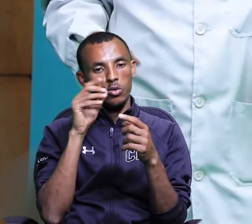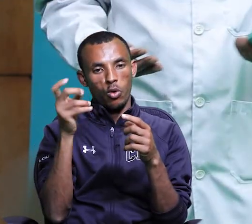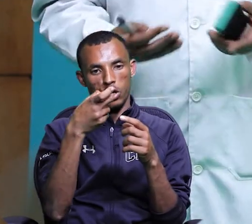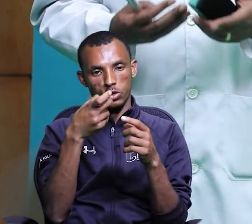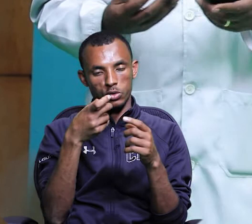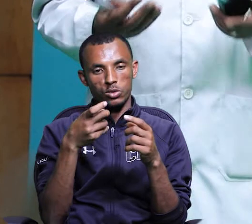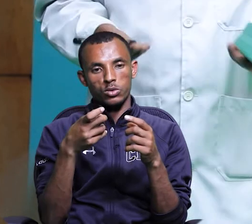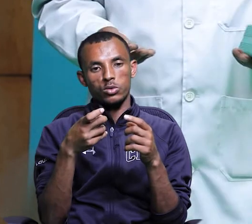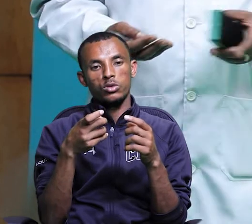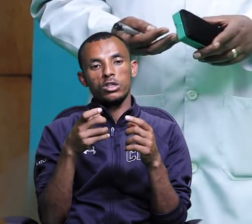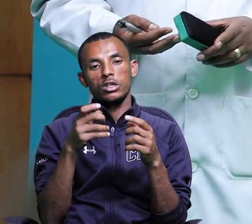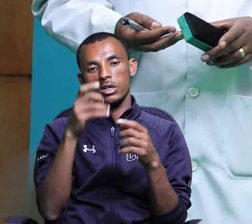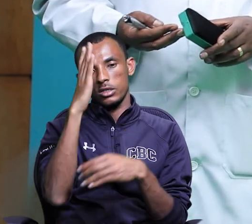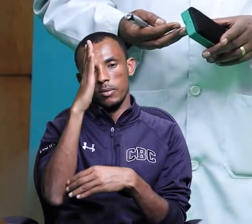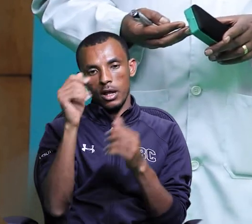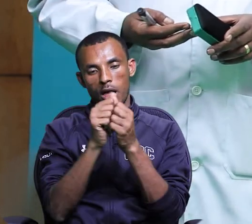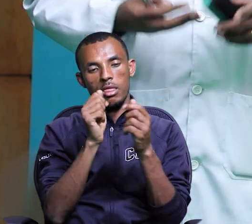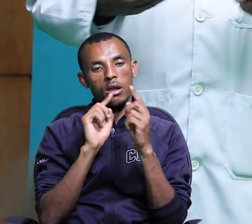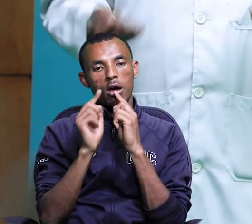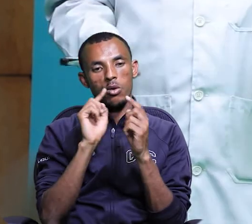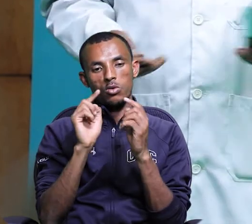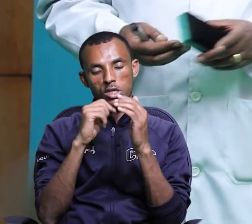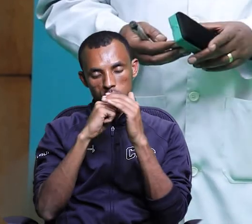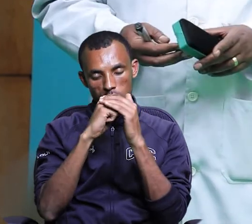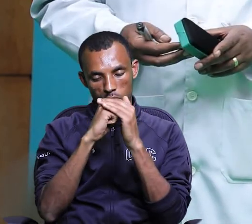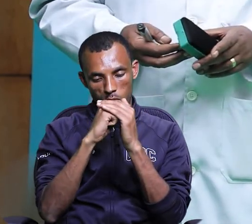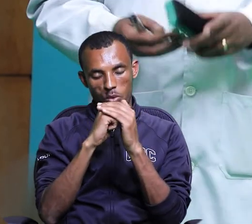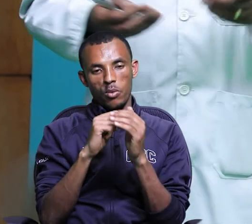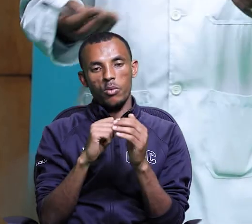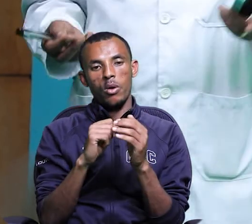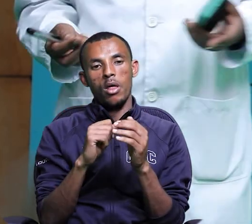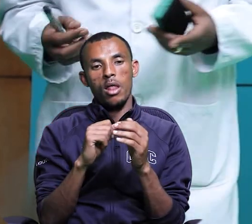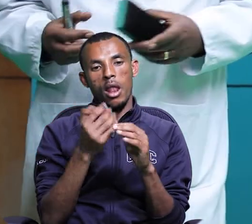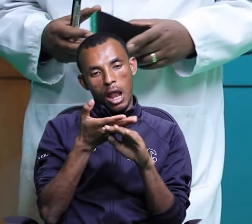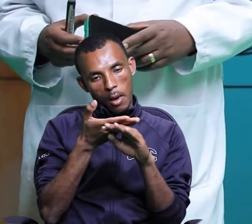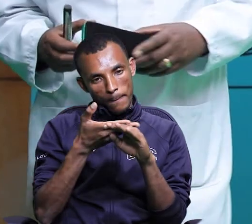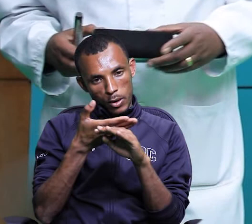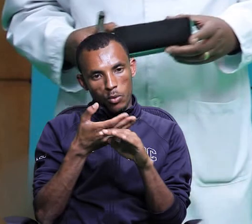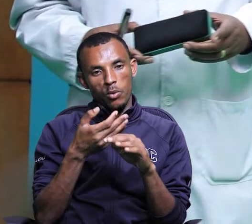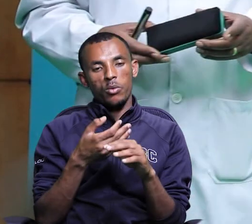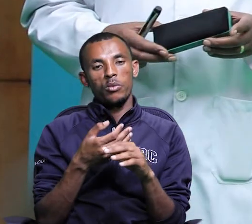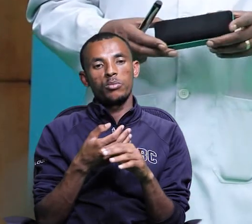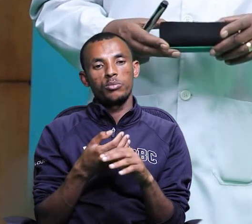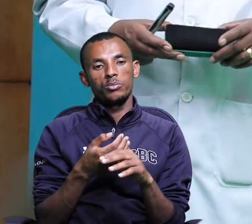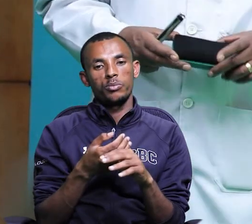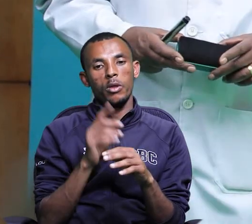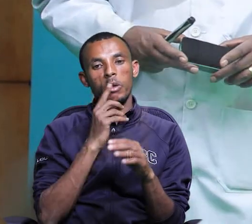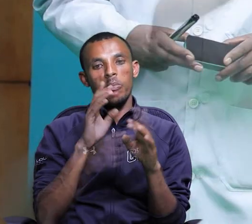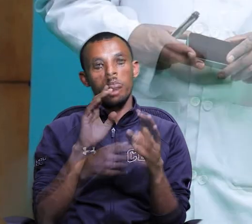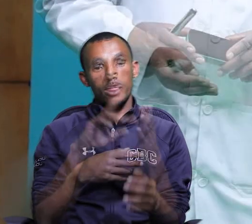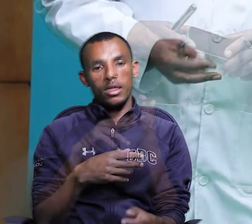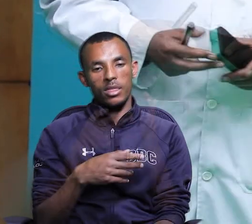ከፈጣሪያችሁ ጋር ተነጋገሩ፣ ጸልዩ፣ ልመና አቅርቡ ናሉት። ምን